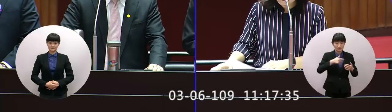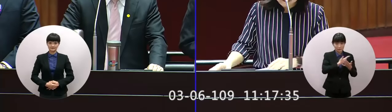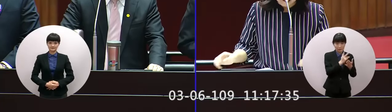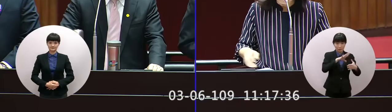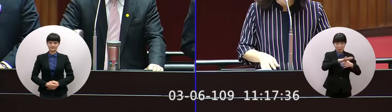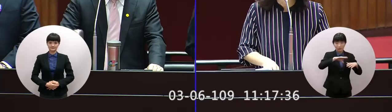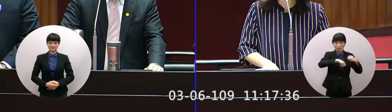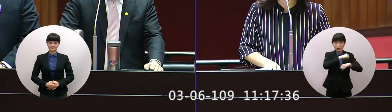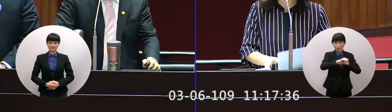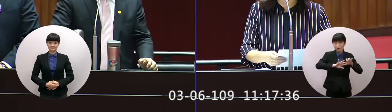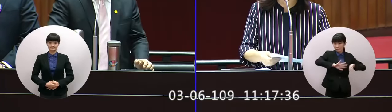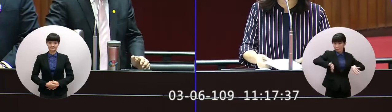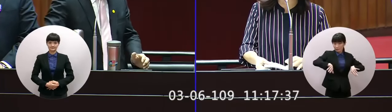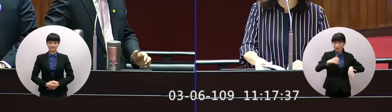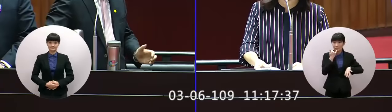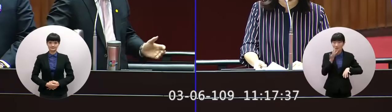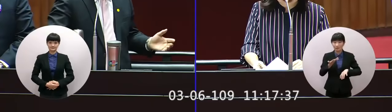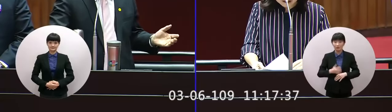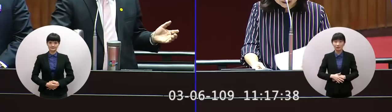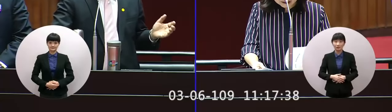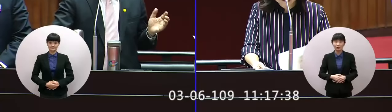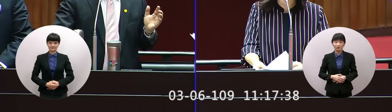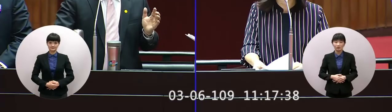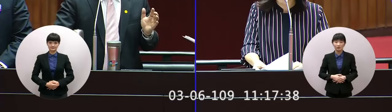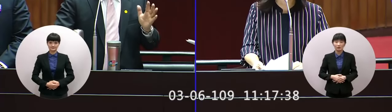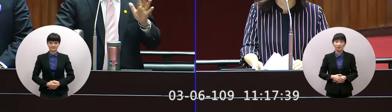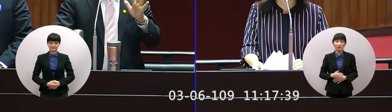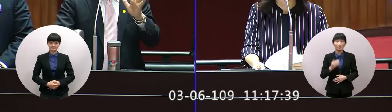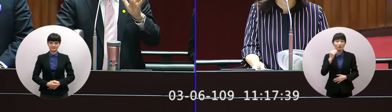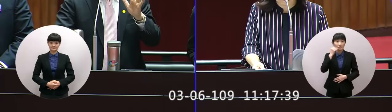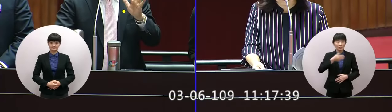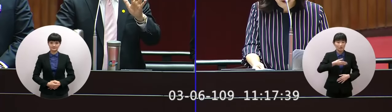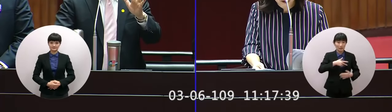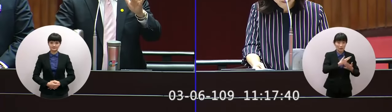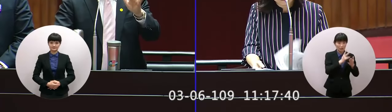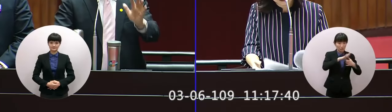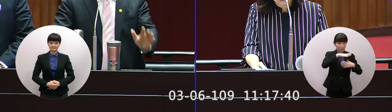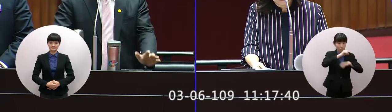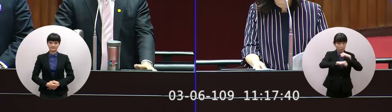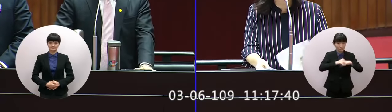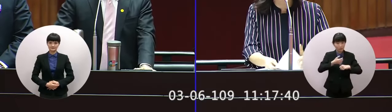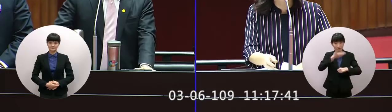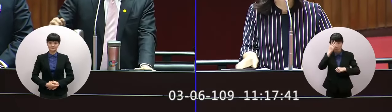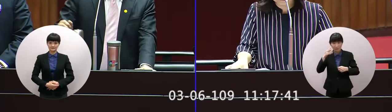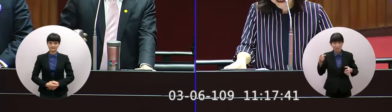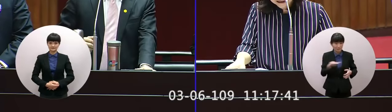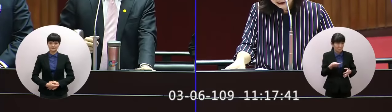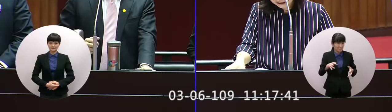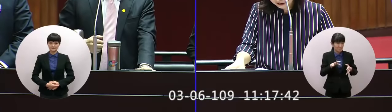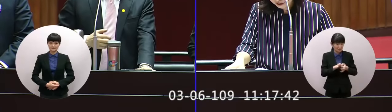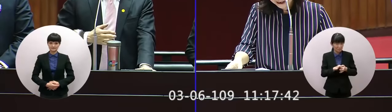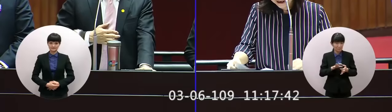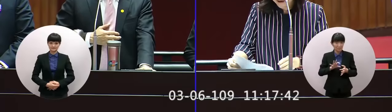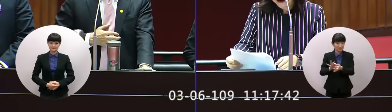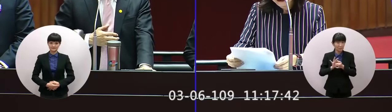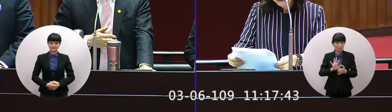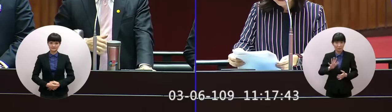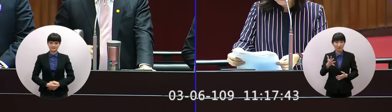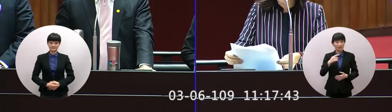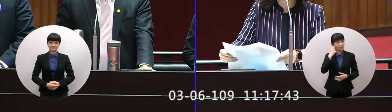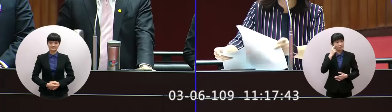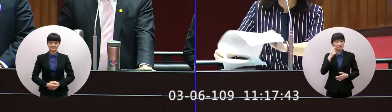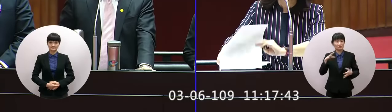题？艺文绑国旅哦，真的是一点道理都没有啦，真的一点道理都没